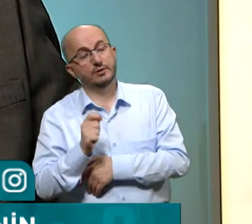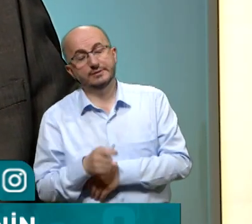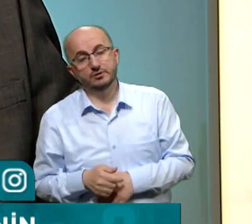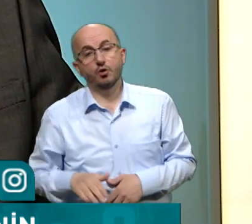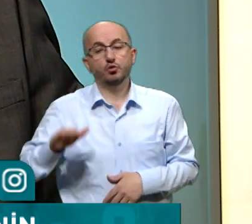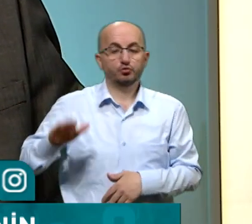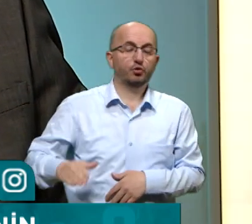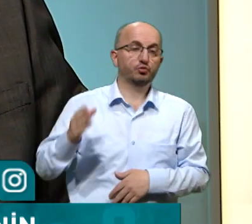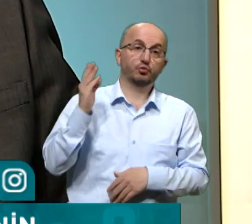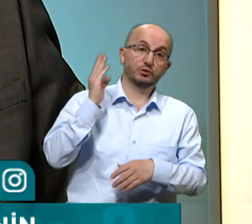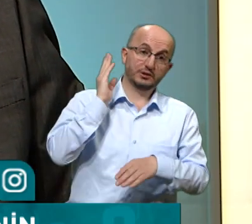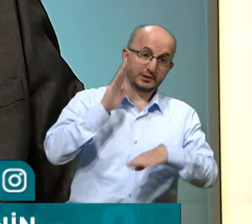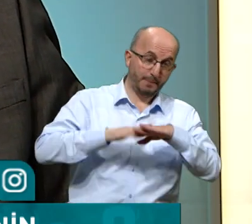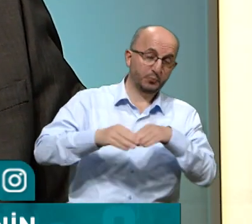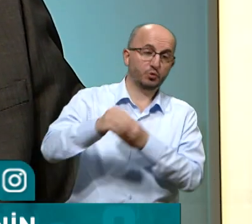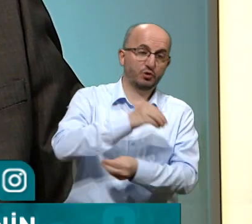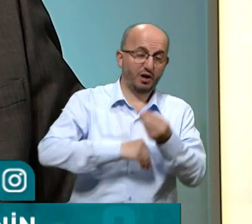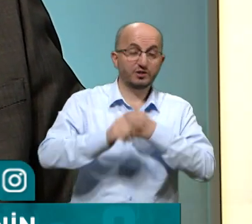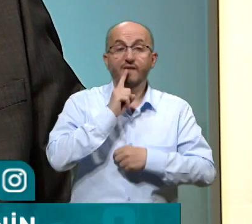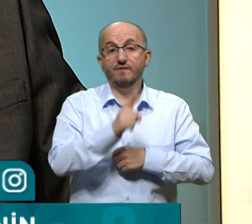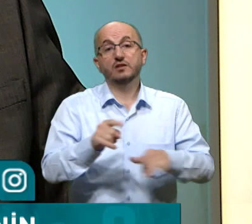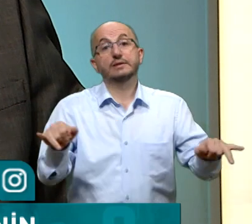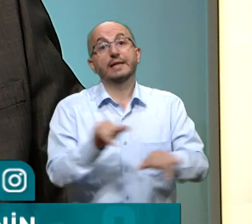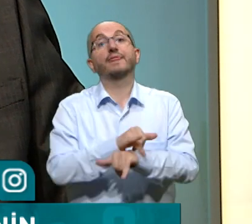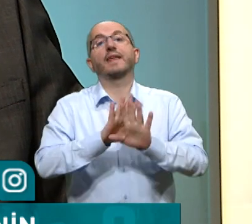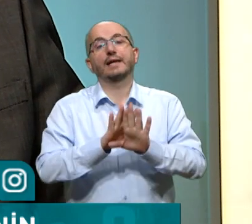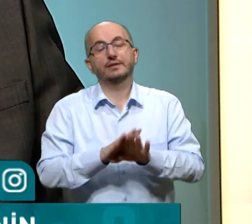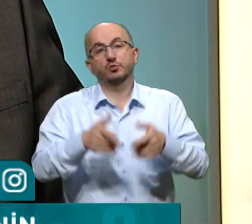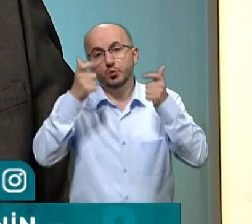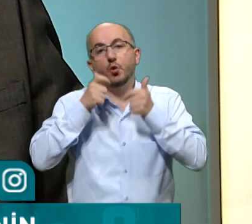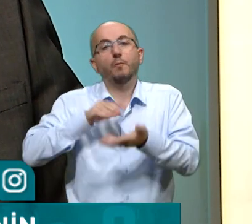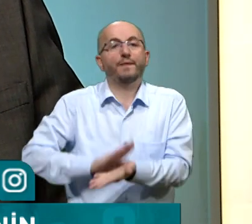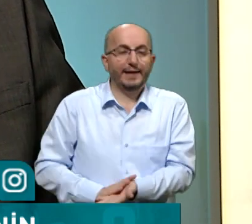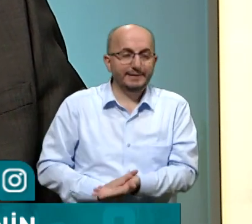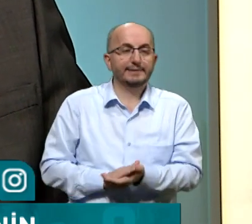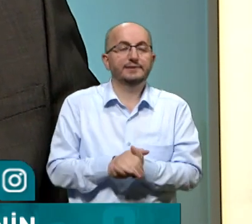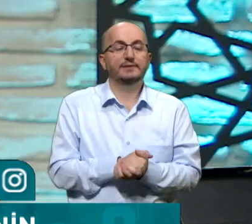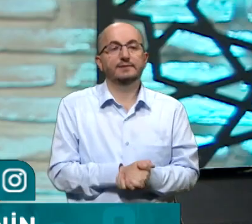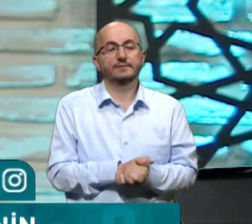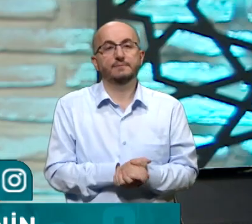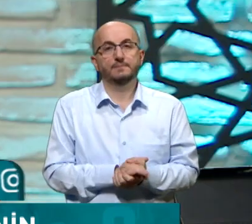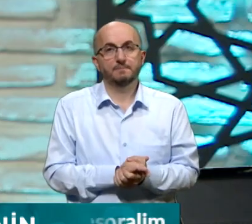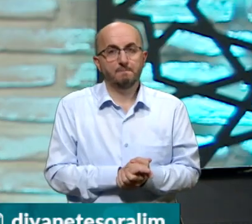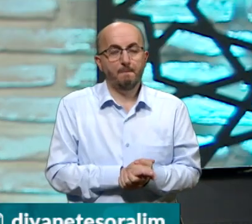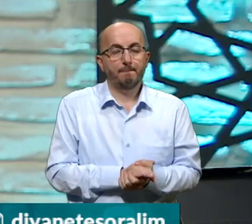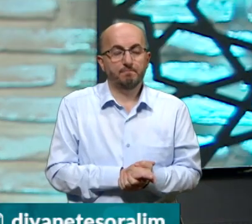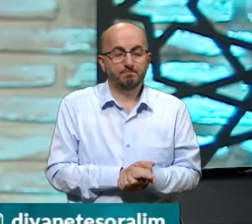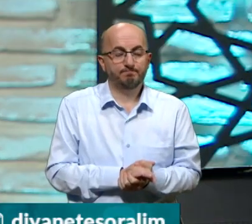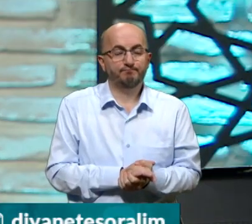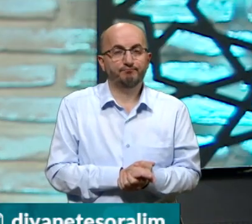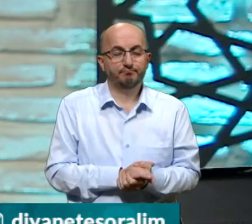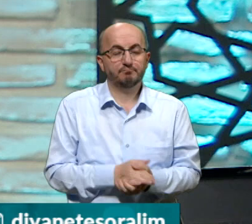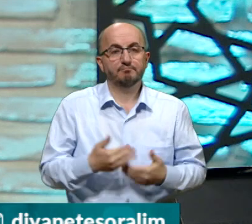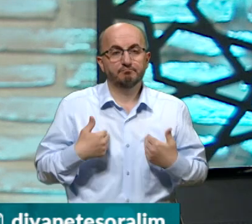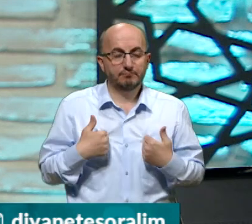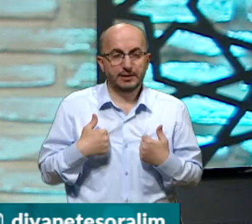çocuğun yapmış olduğu hac farz Hac yerine Kaim değildir henüz mükellef değildir ev alır tekim Şimdi Elif Hanım